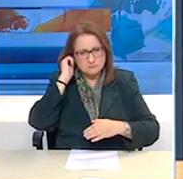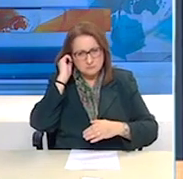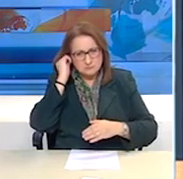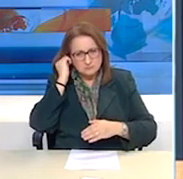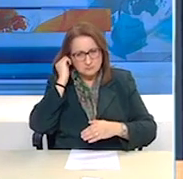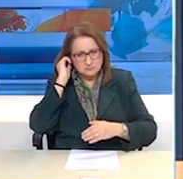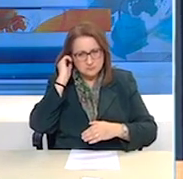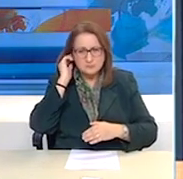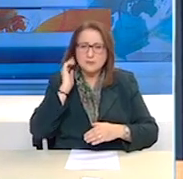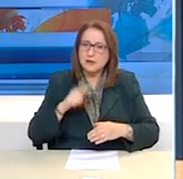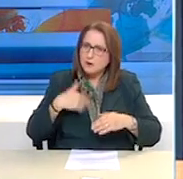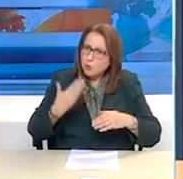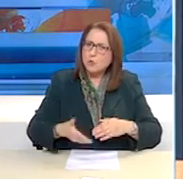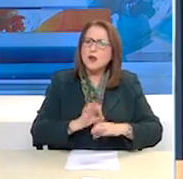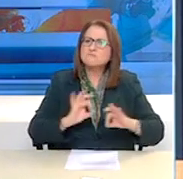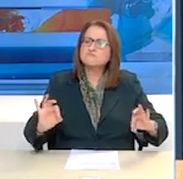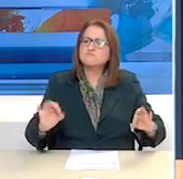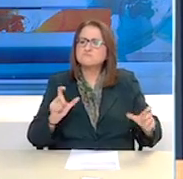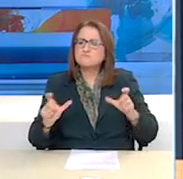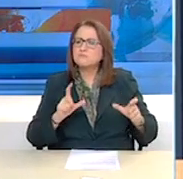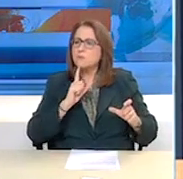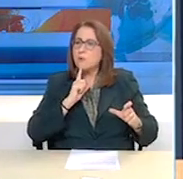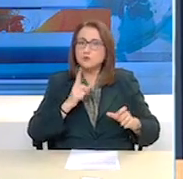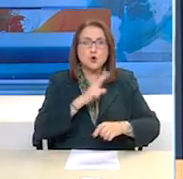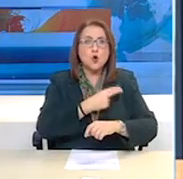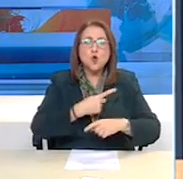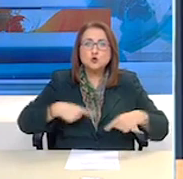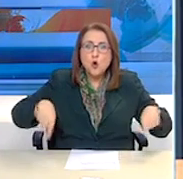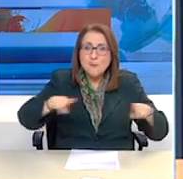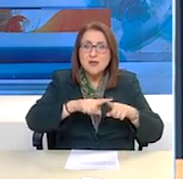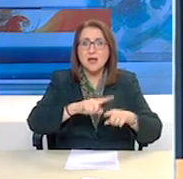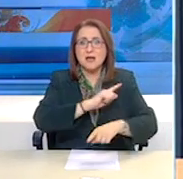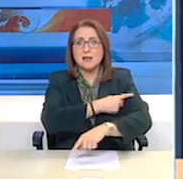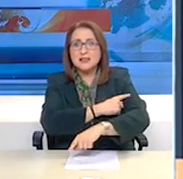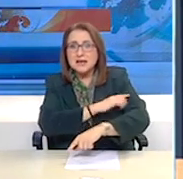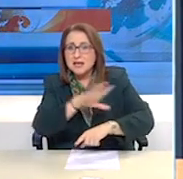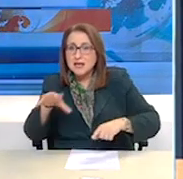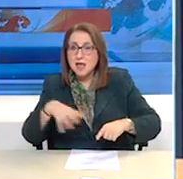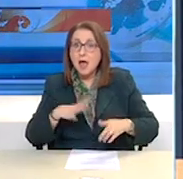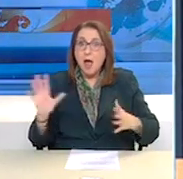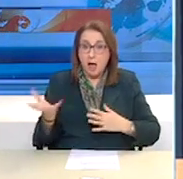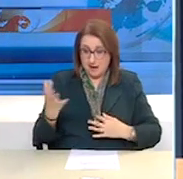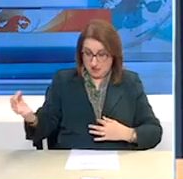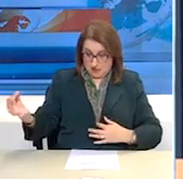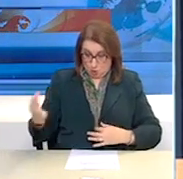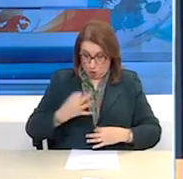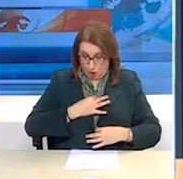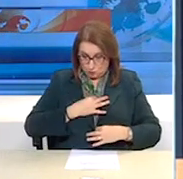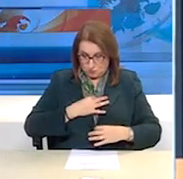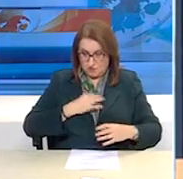του πολέμου. Και μιλάω εγώ βέβαια για τη δικιά μου πλευρά, τα νοσοκομεία, τα επίγοντα